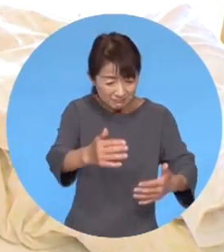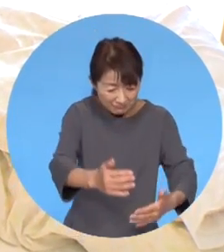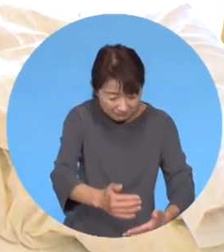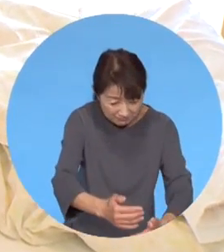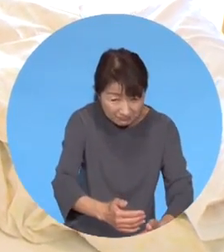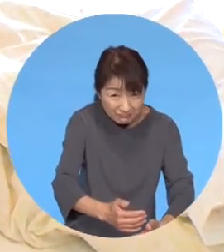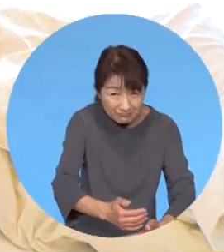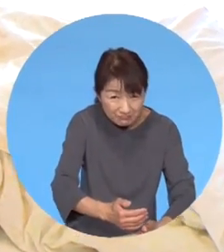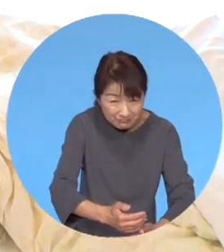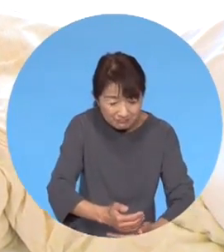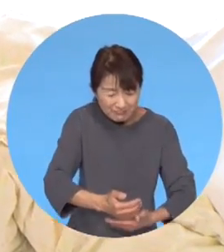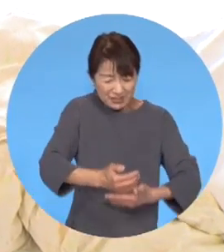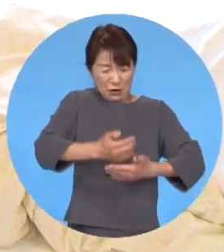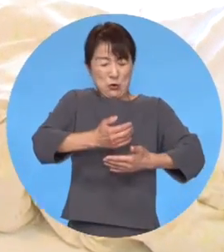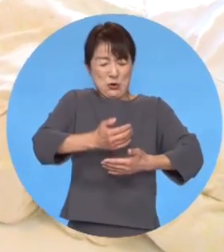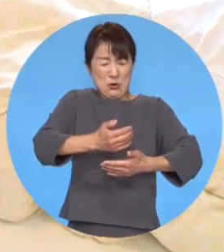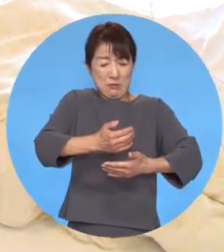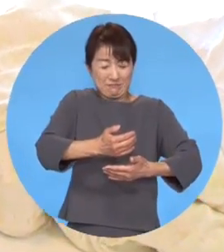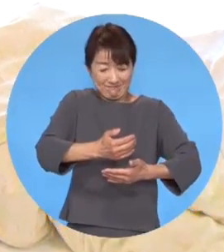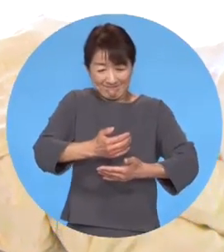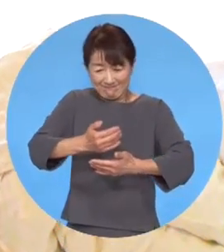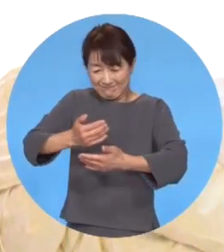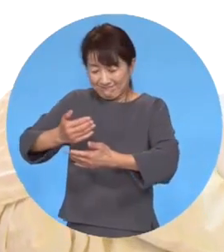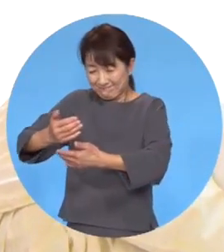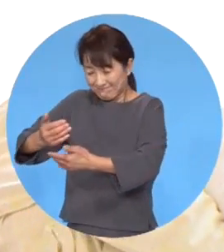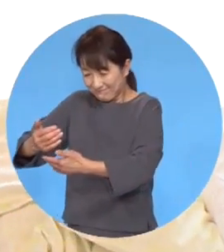はい、私に捕まってね、よ